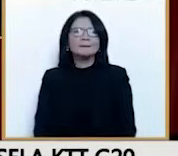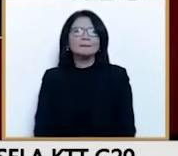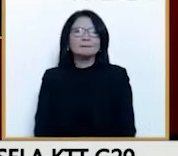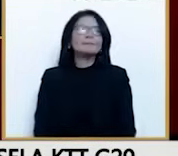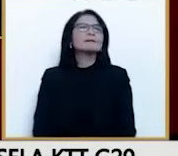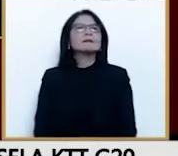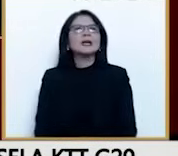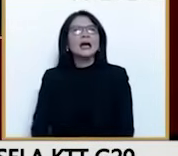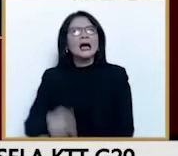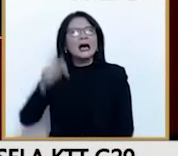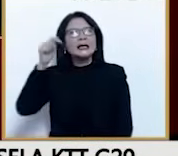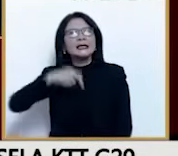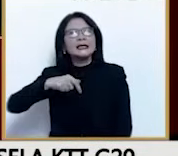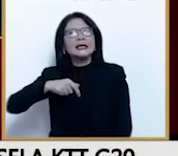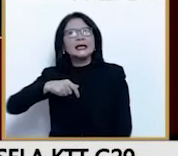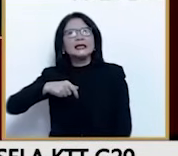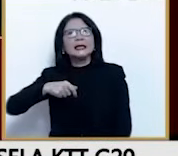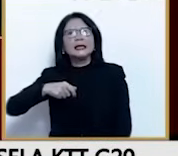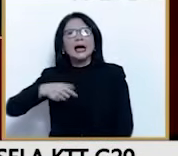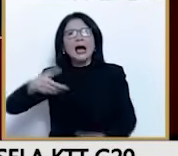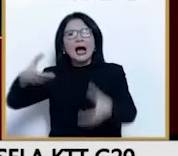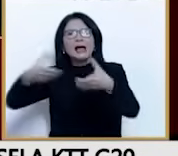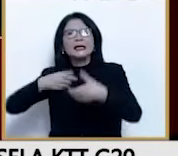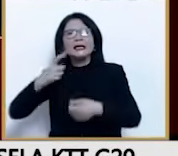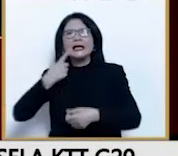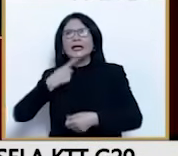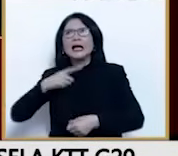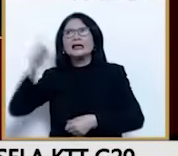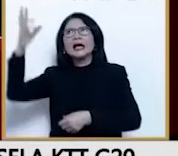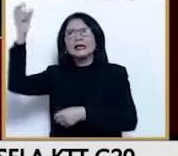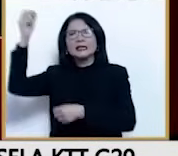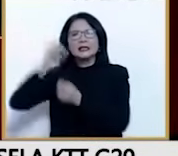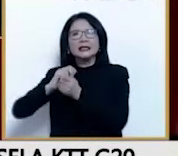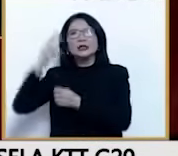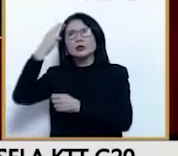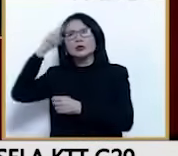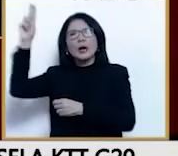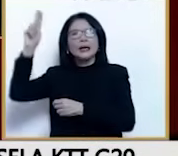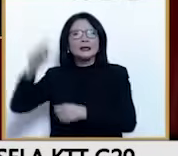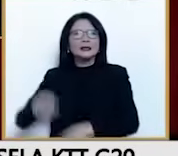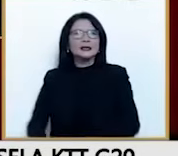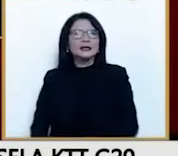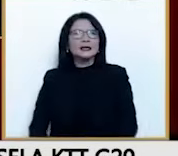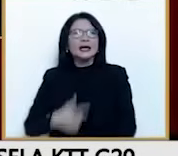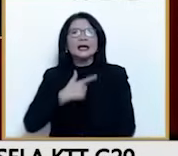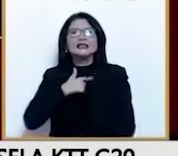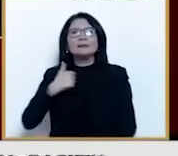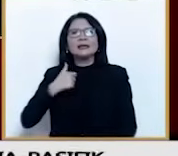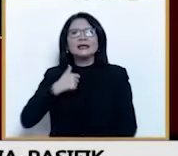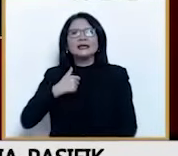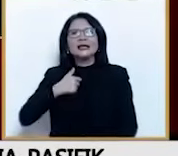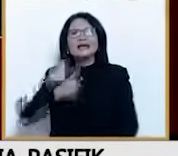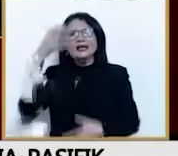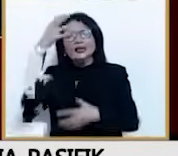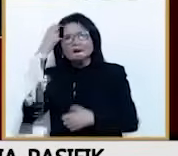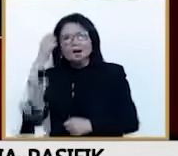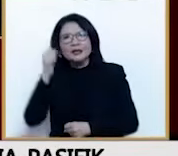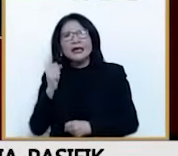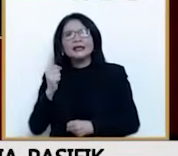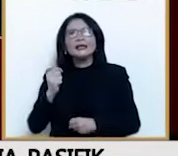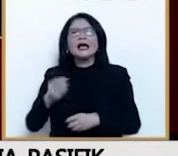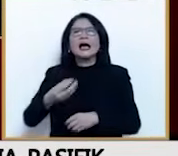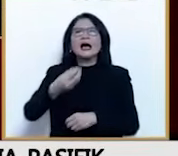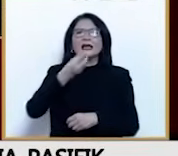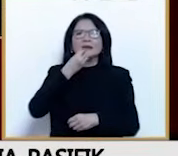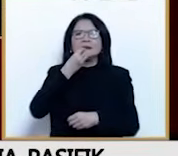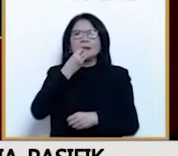Karena ini merupakan hadiah dari Tuhan. Ibarat monyet, ketika dia menerima hadiah dari alam, dia tidak selesai habis